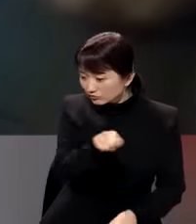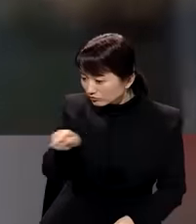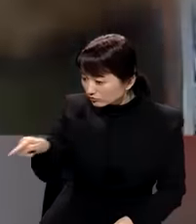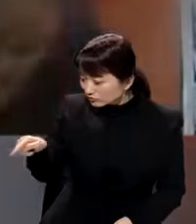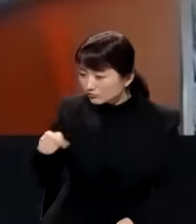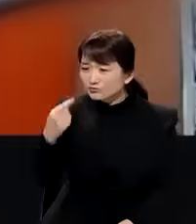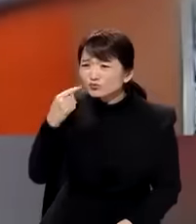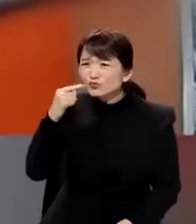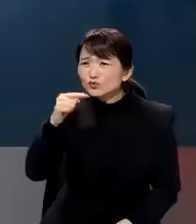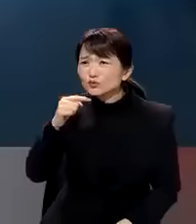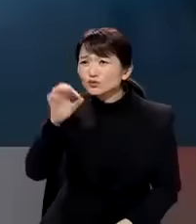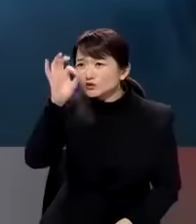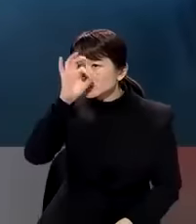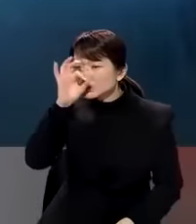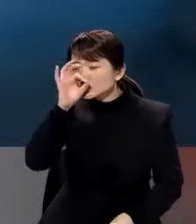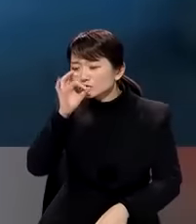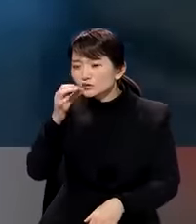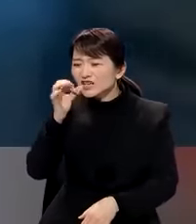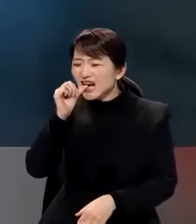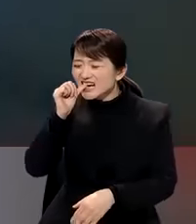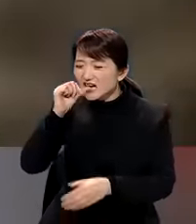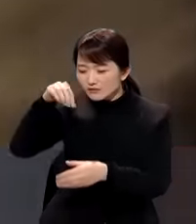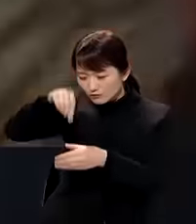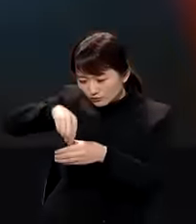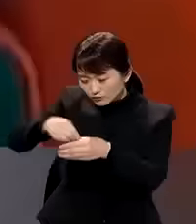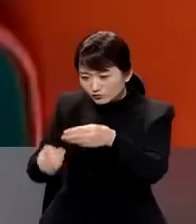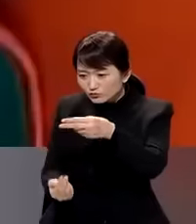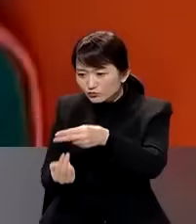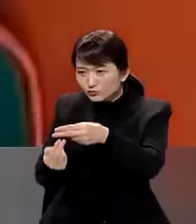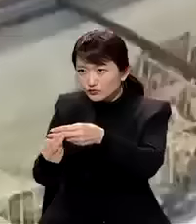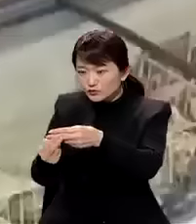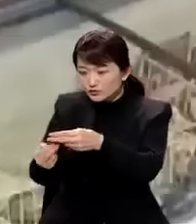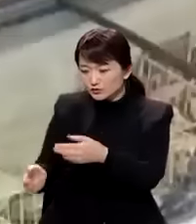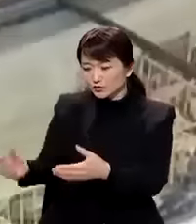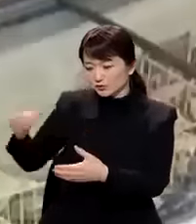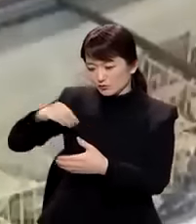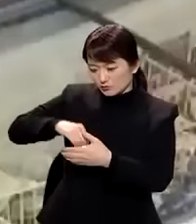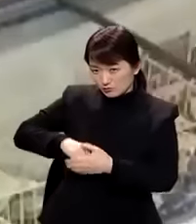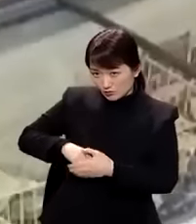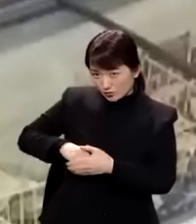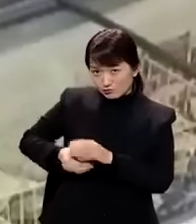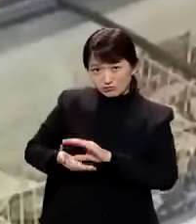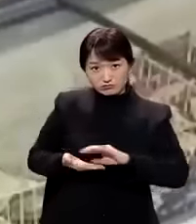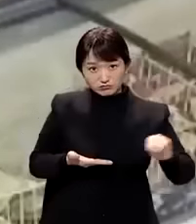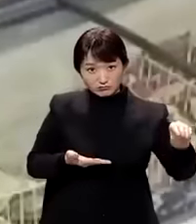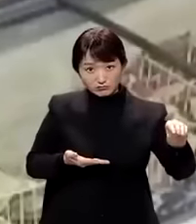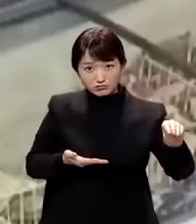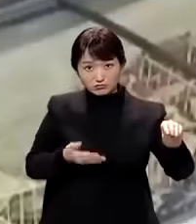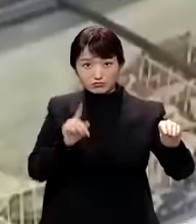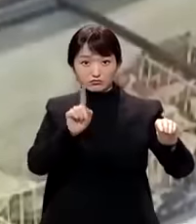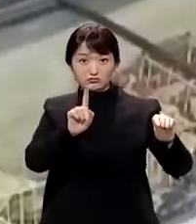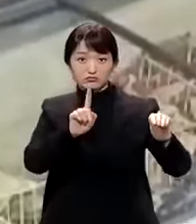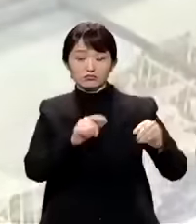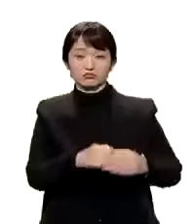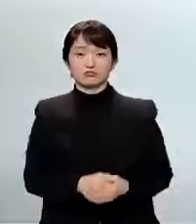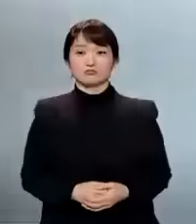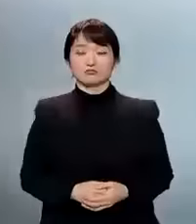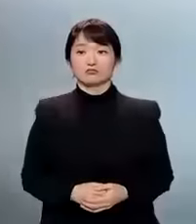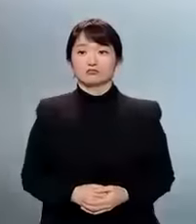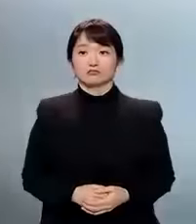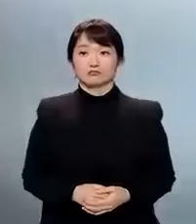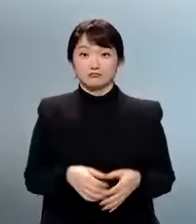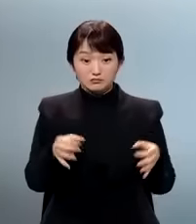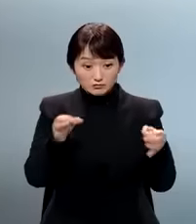노란 돼지 저금통을 들더니 외투 아래로 쏙 집어 넣고 가게를 나갑니다 아하 이거 뭐 하려고 자 잠시